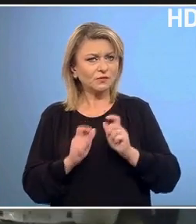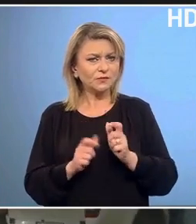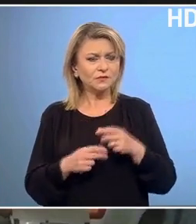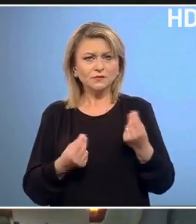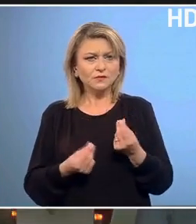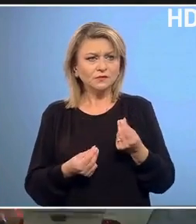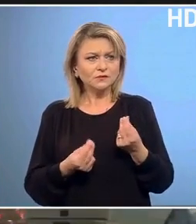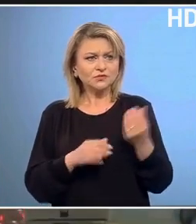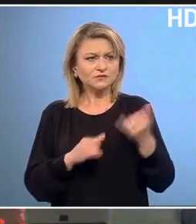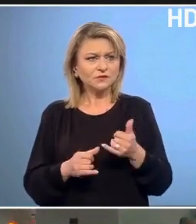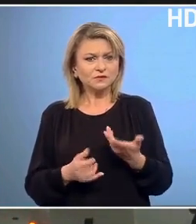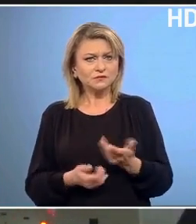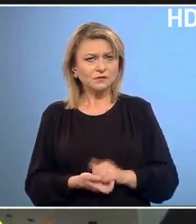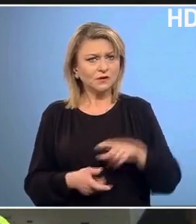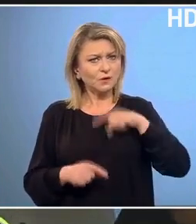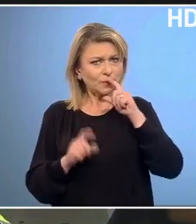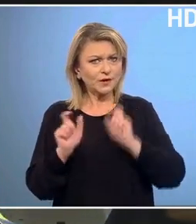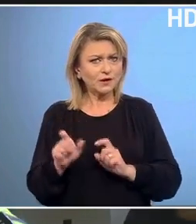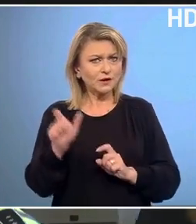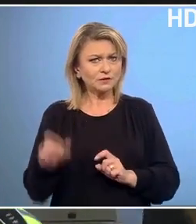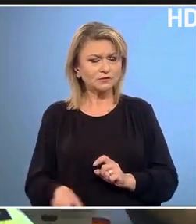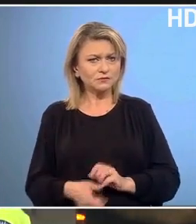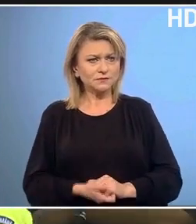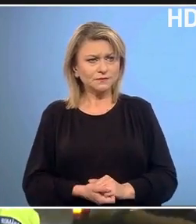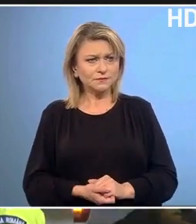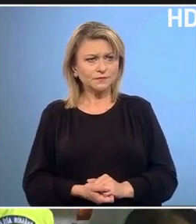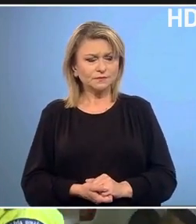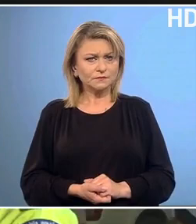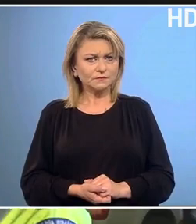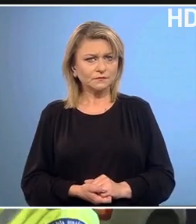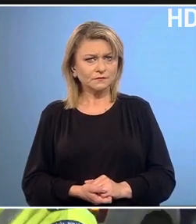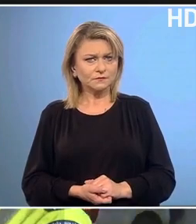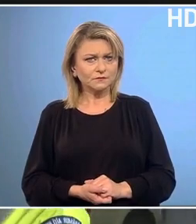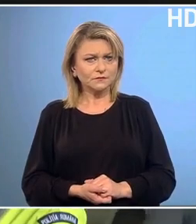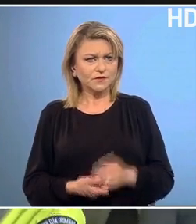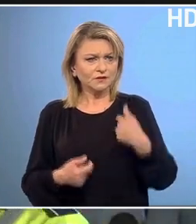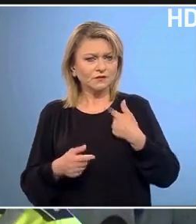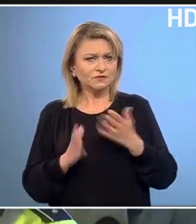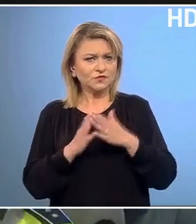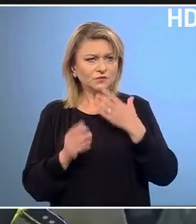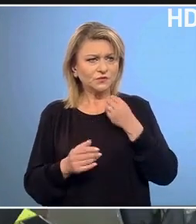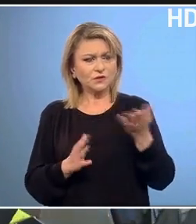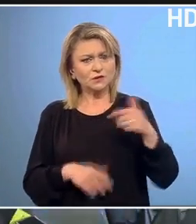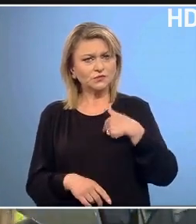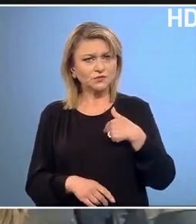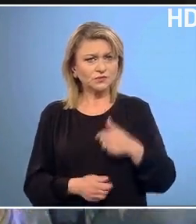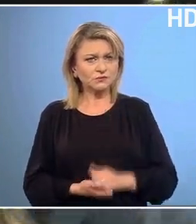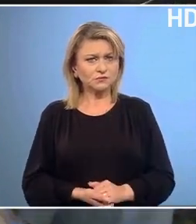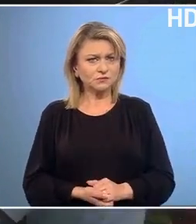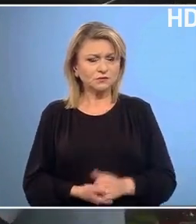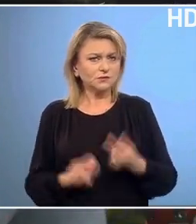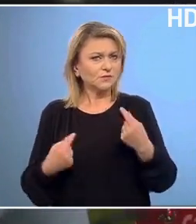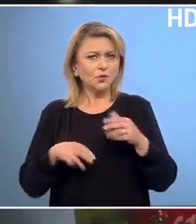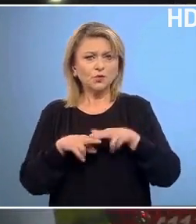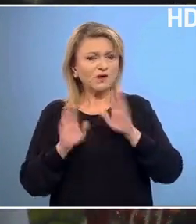venit, doamna, aici? Cu cine mai sunteți? Era un băiat acolo. Păi și unde? Ai grijă de doamna, te rog frumos, da? Ai grijă de doamna. Cum avem